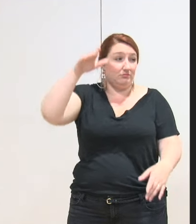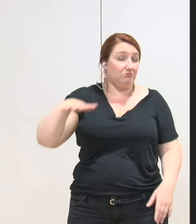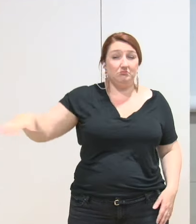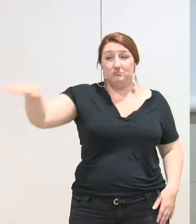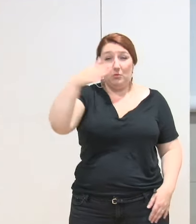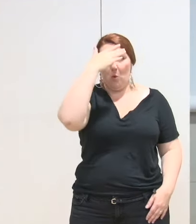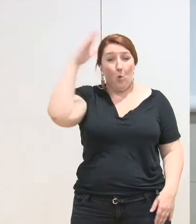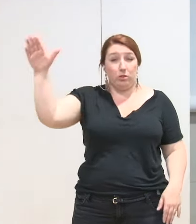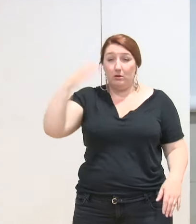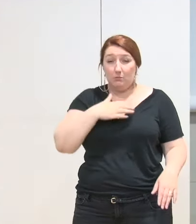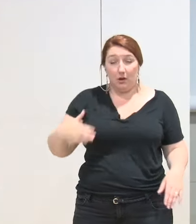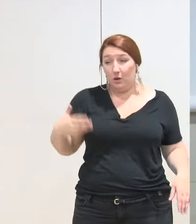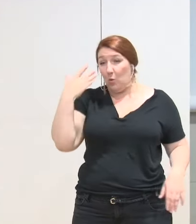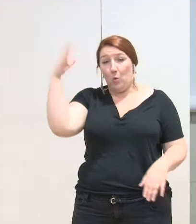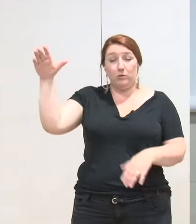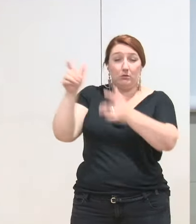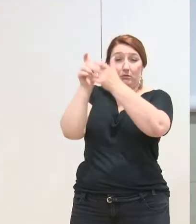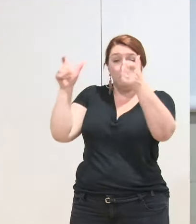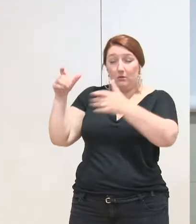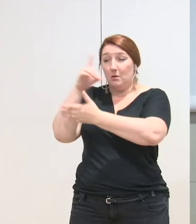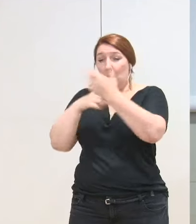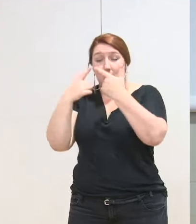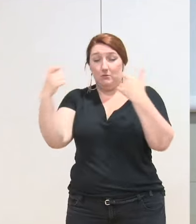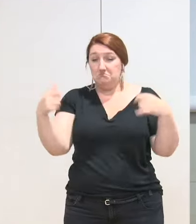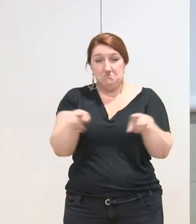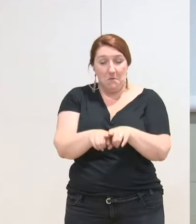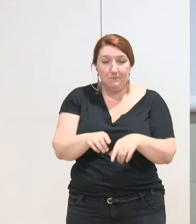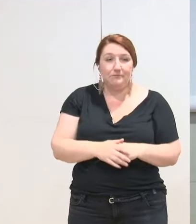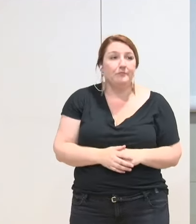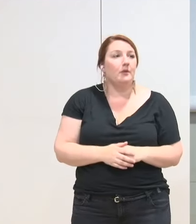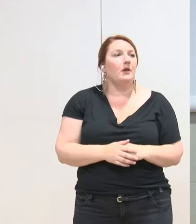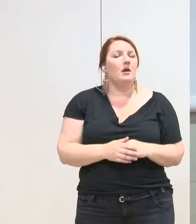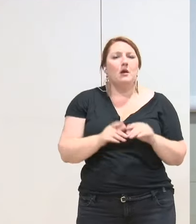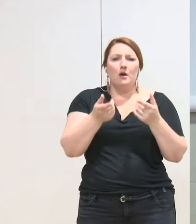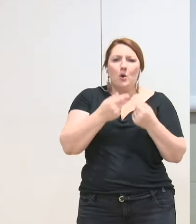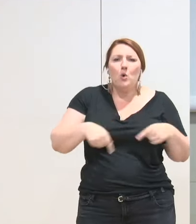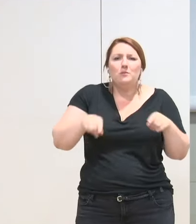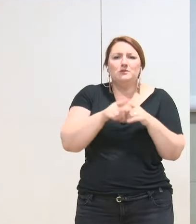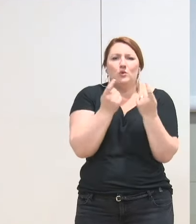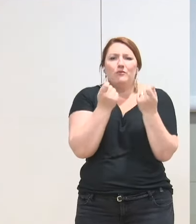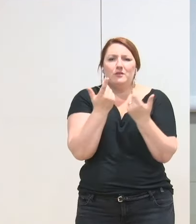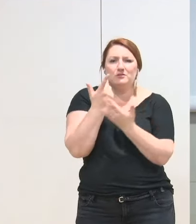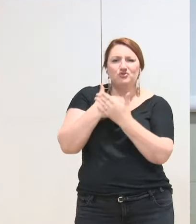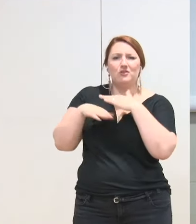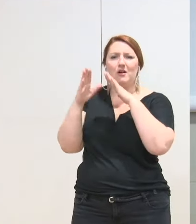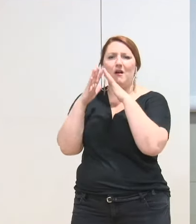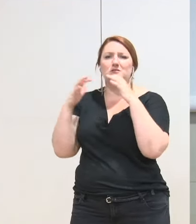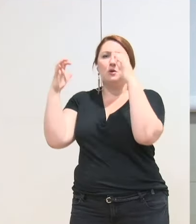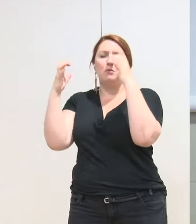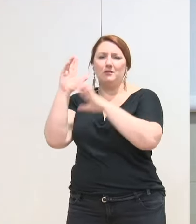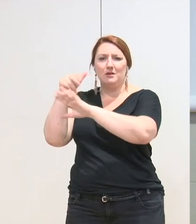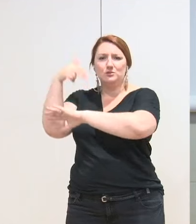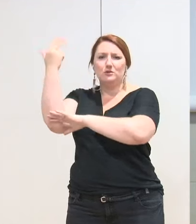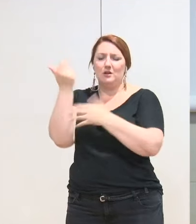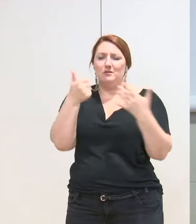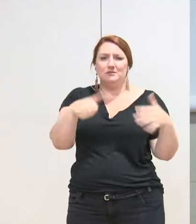confronté à ce propos la commission des finances de l'Assemblée nationale a donné son feu vert le 16 juin à la création d'une